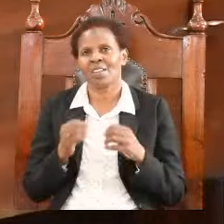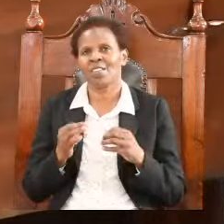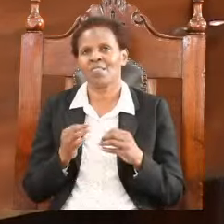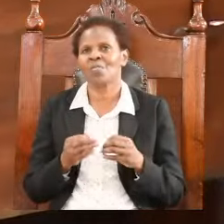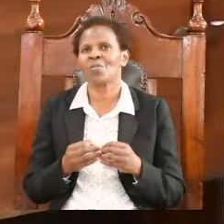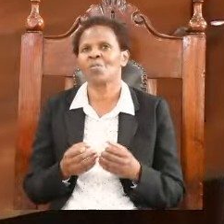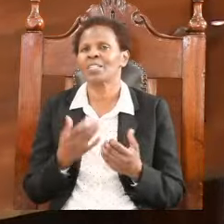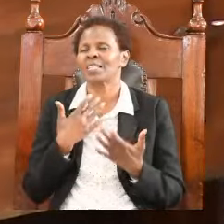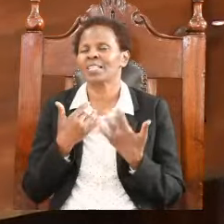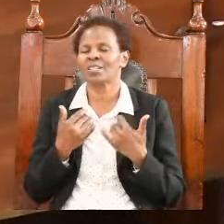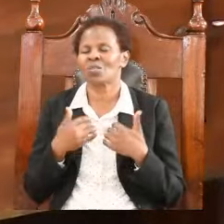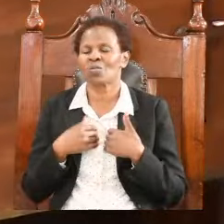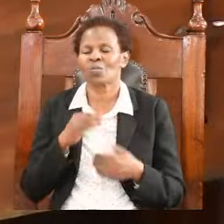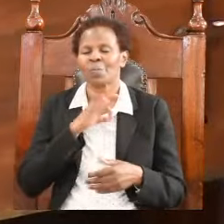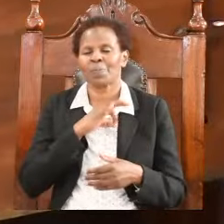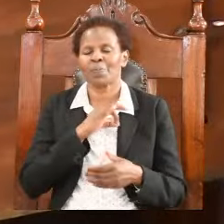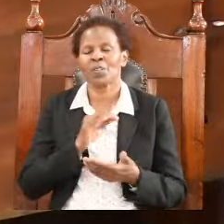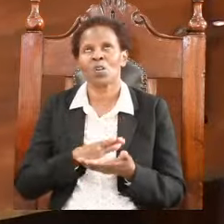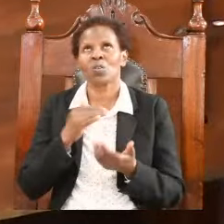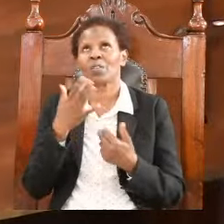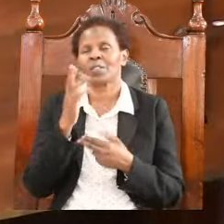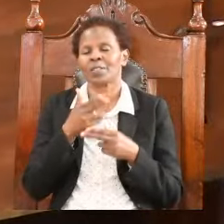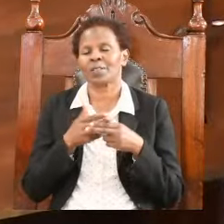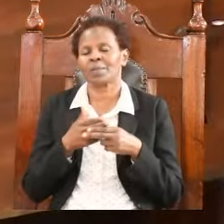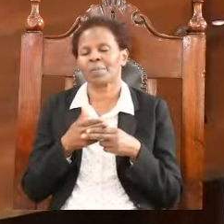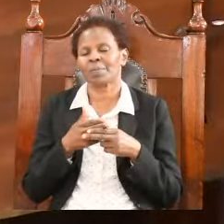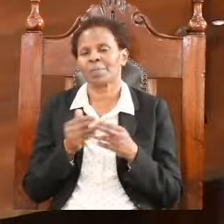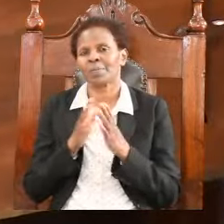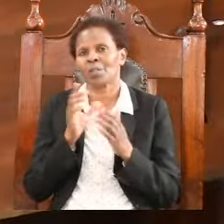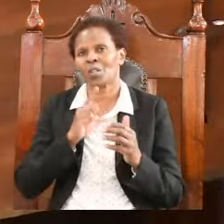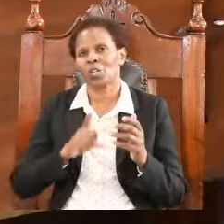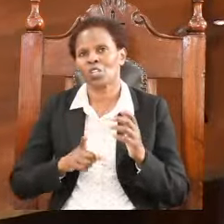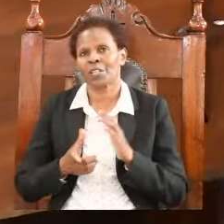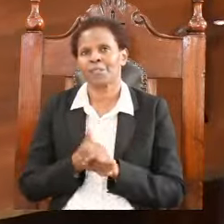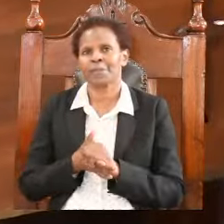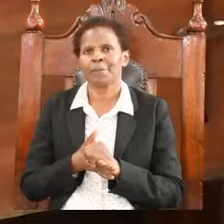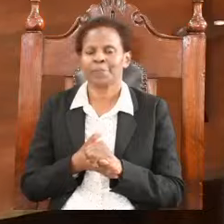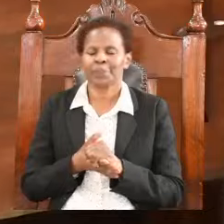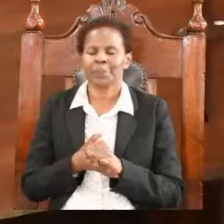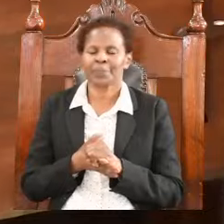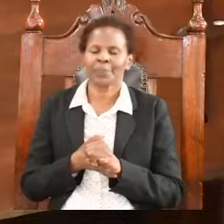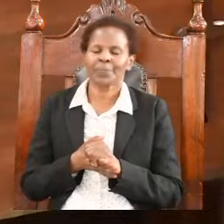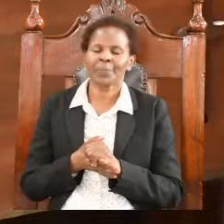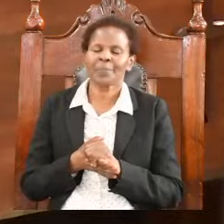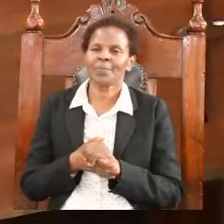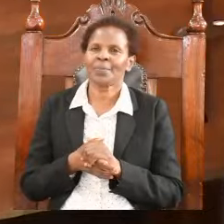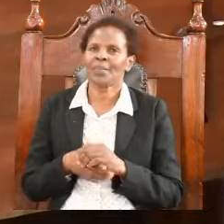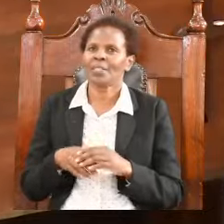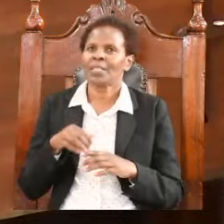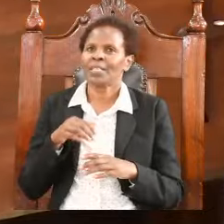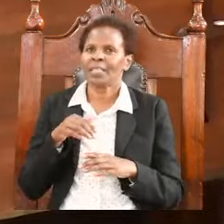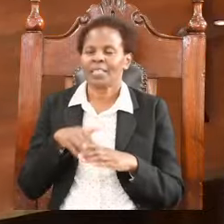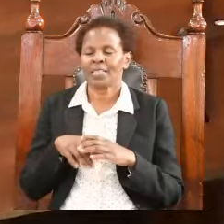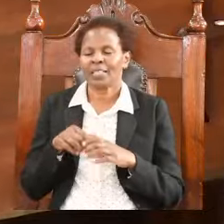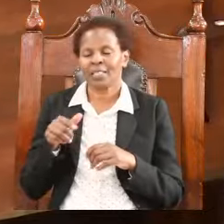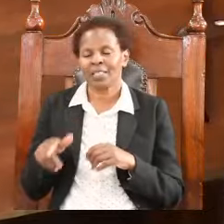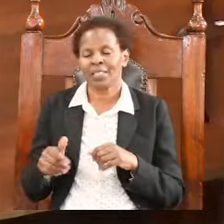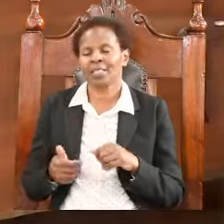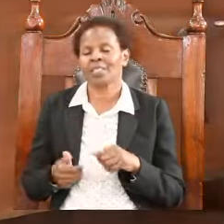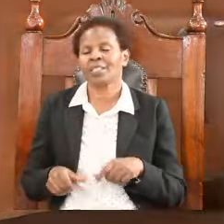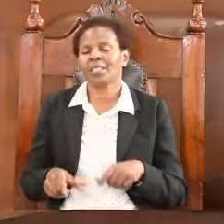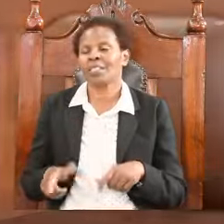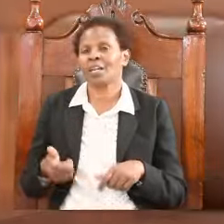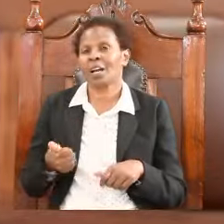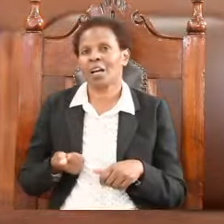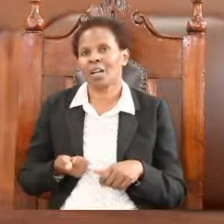kiguni, welu te goto ageria retu alia gai. Praise be to God. Limu motorera ine wa moiretu oyo,